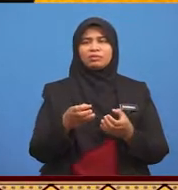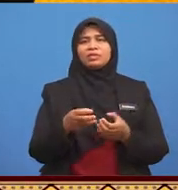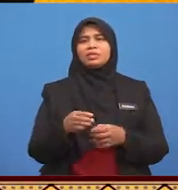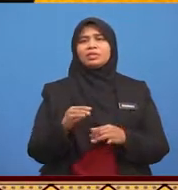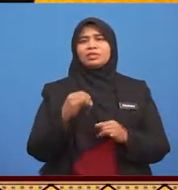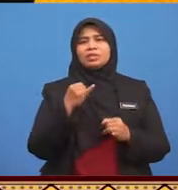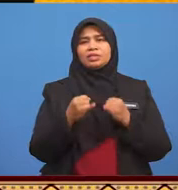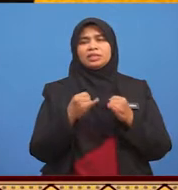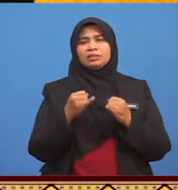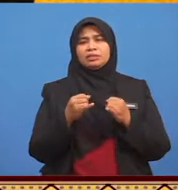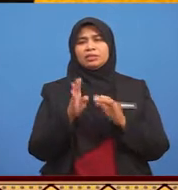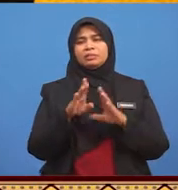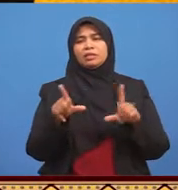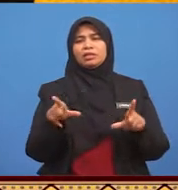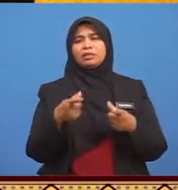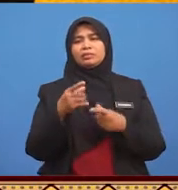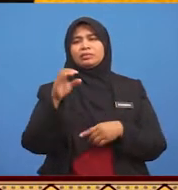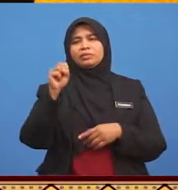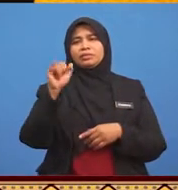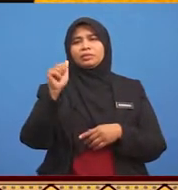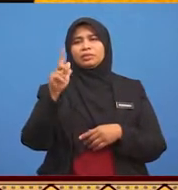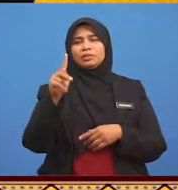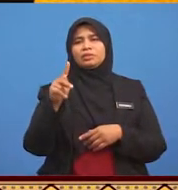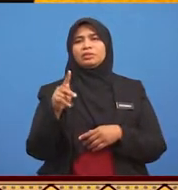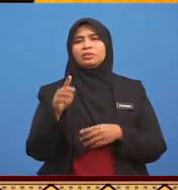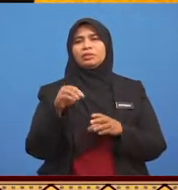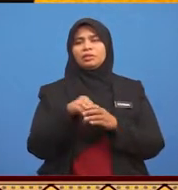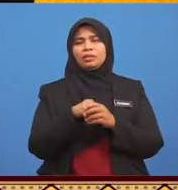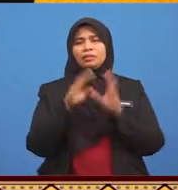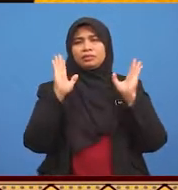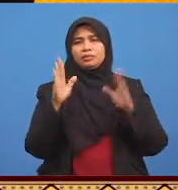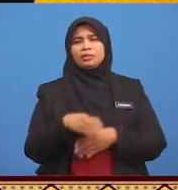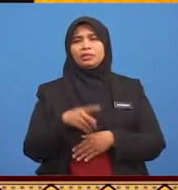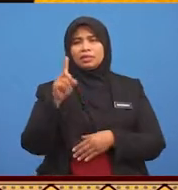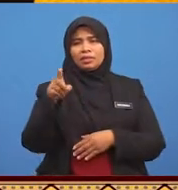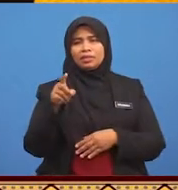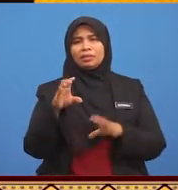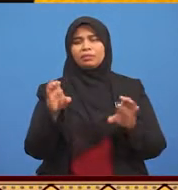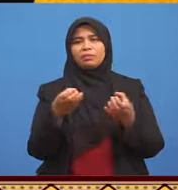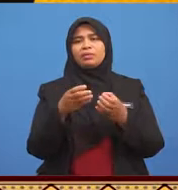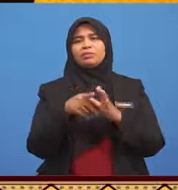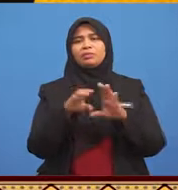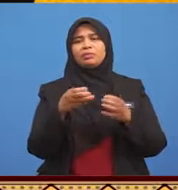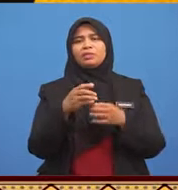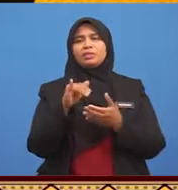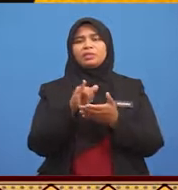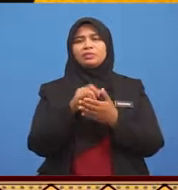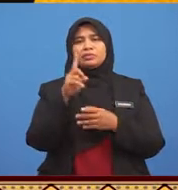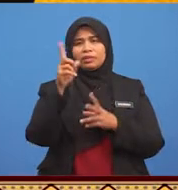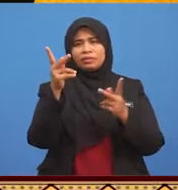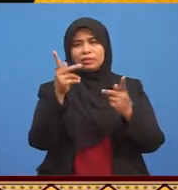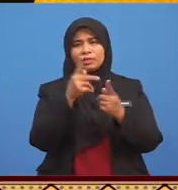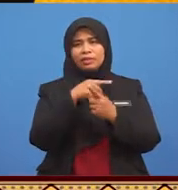Maksudnya, jika berlaku syak dalam solat, hendaklah membuat perbuatan yang diragukan itu sekali